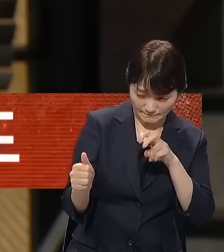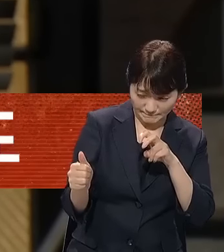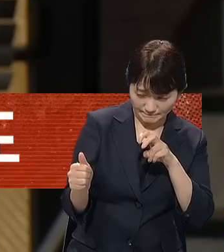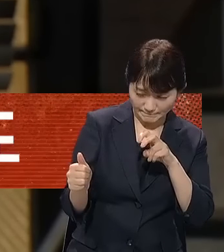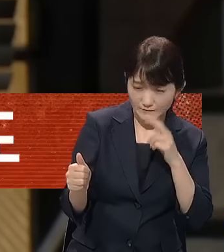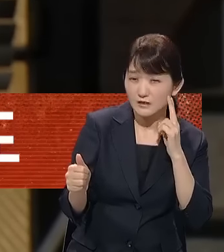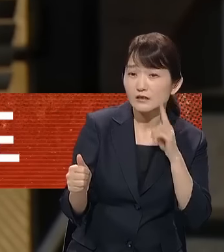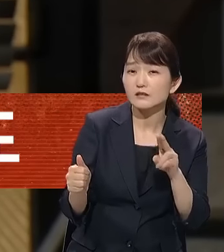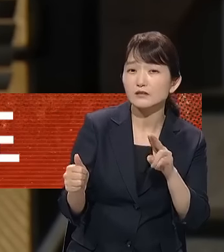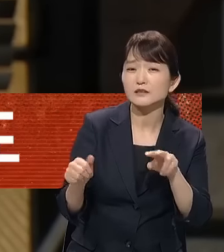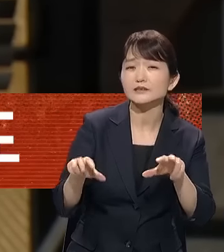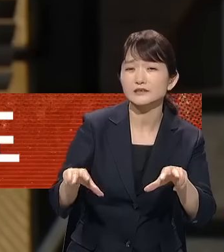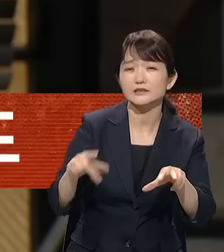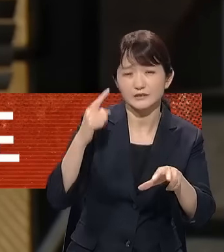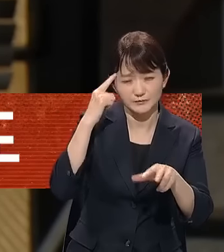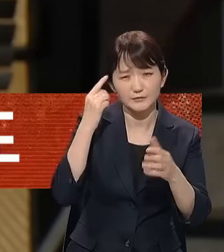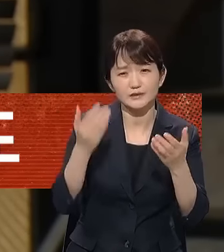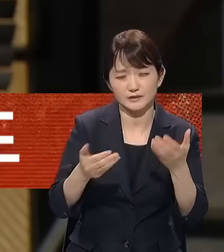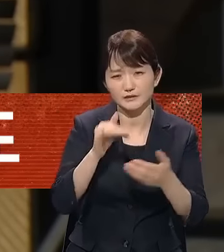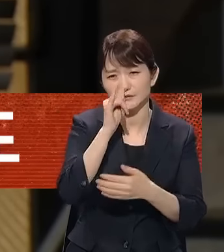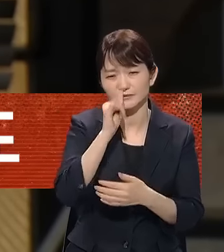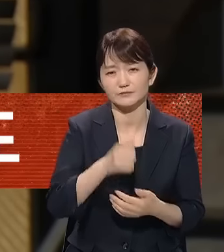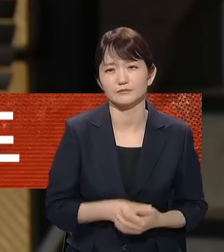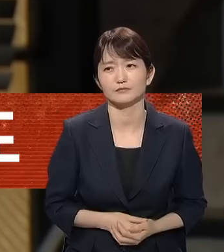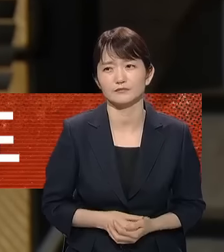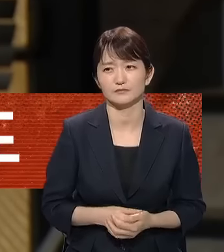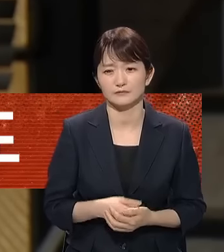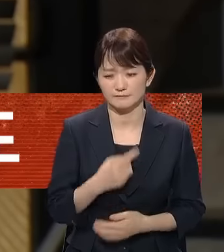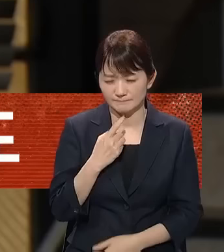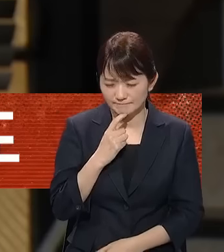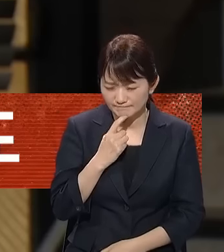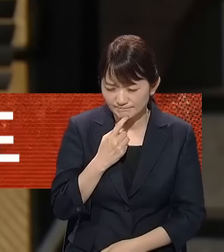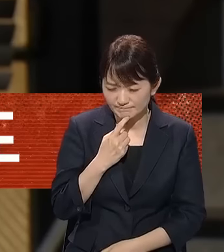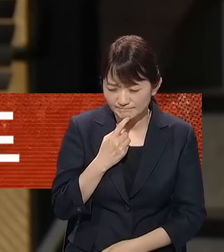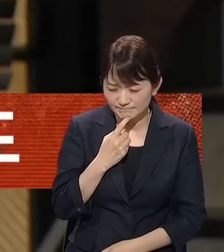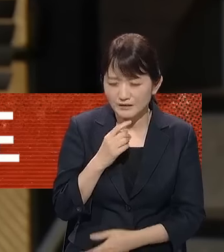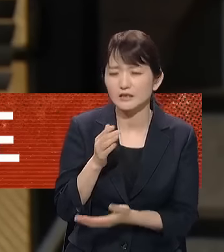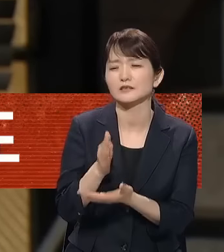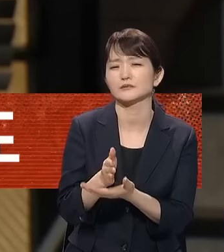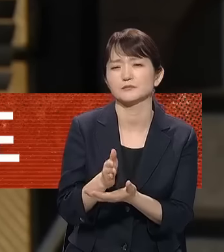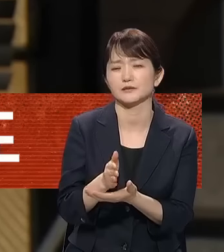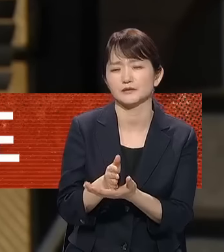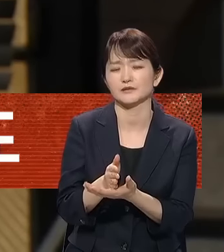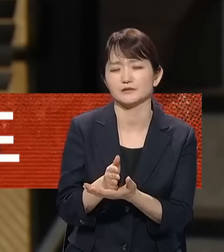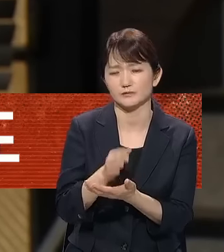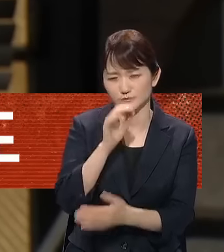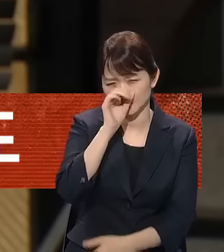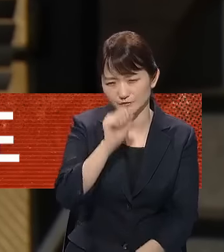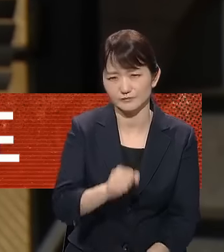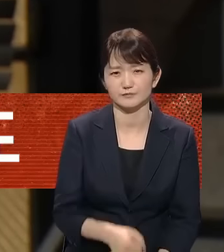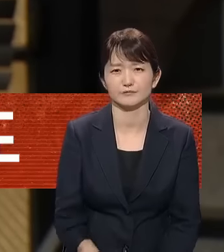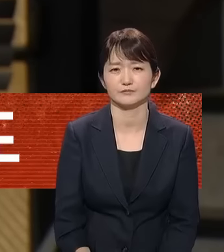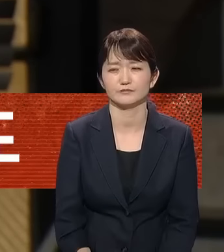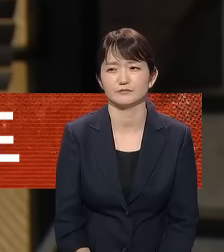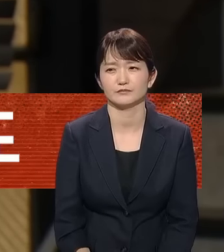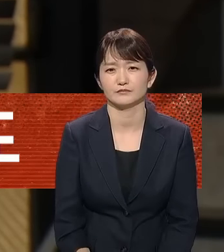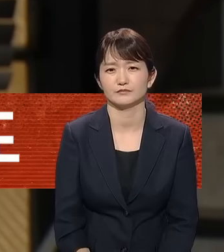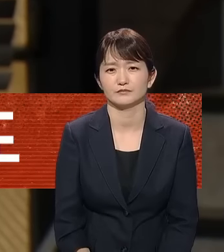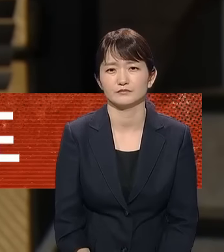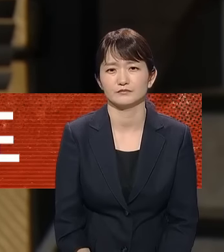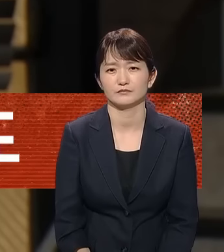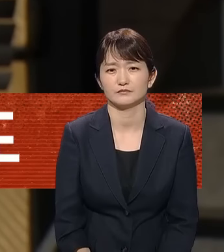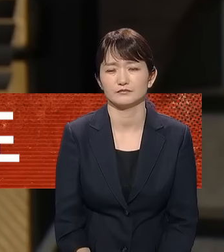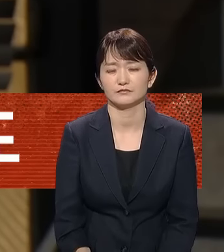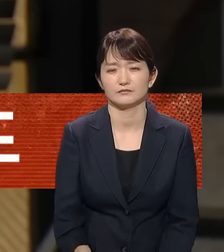어 지금 저런 판단을 갖다 할 수밖에 없는데 집착을 갖다가 하지 않았으면 저 생각이 들고요 사실이 사건 같은 경우는 그